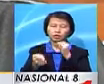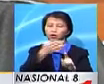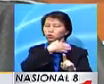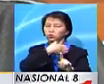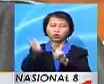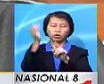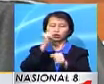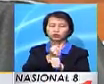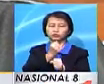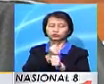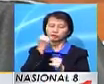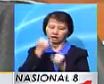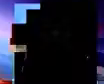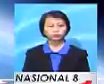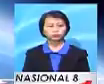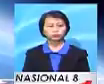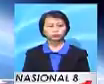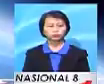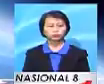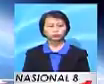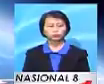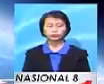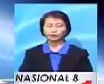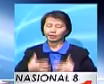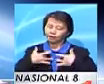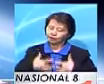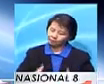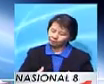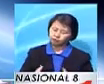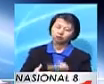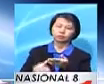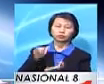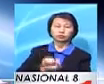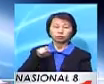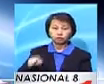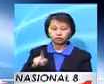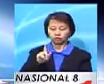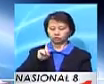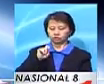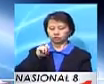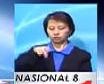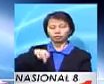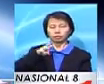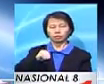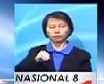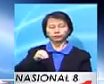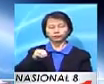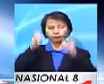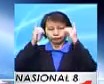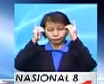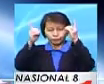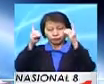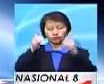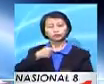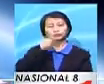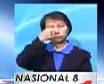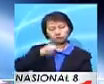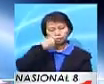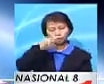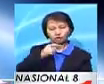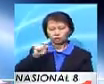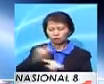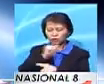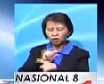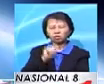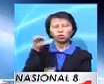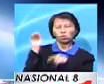hukuman yang terakhir lah. Kecewa dengan isu berkenaan timbalan Menteri Pendidikan Datuk P. Kamalan Nadin menegaskan